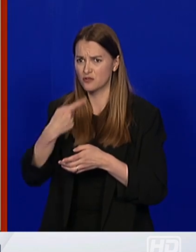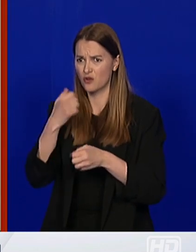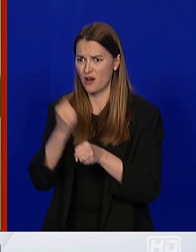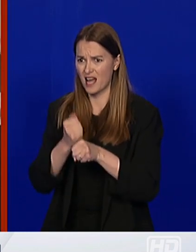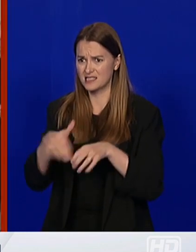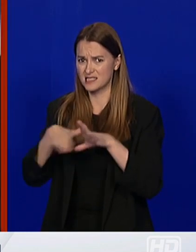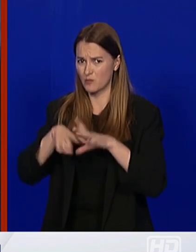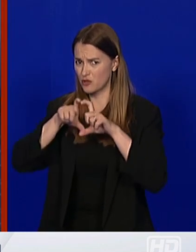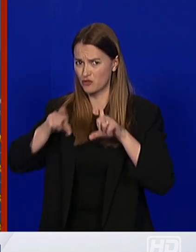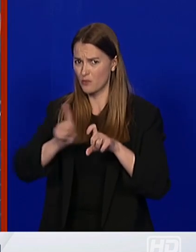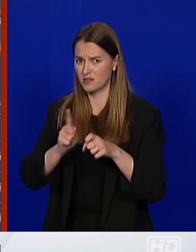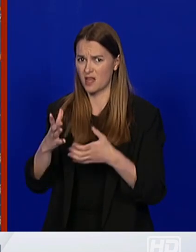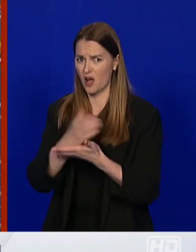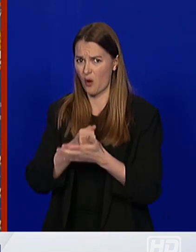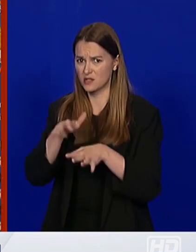maskice i rukavice?